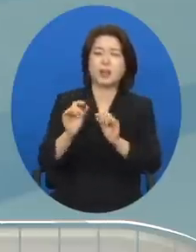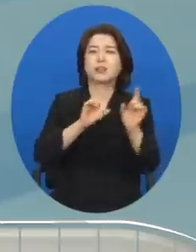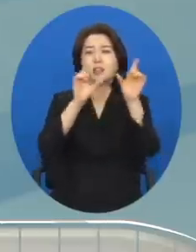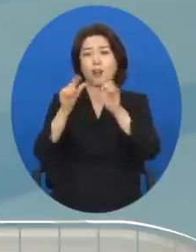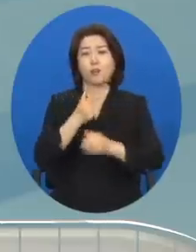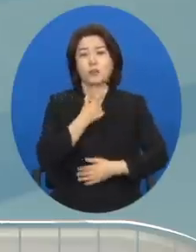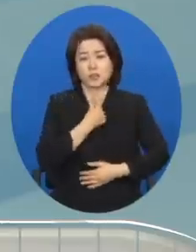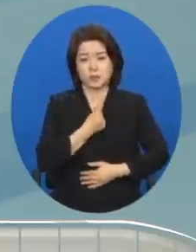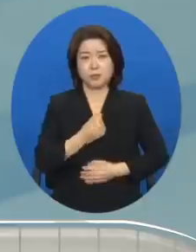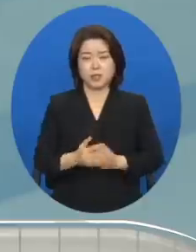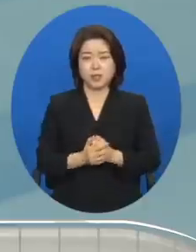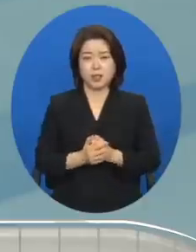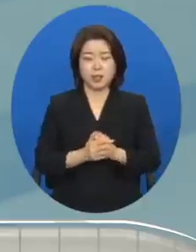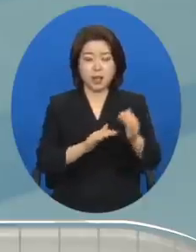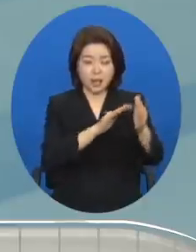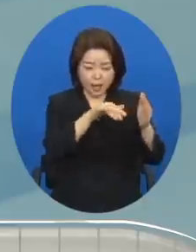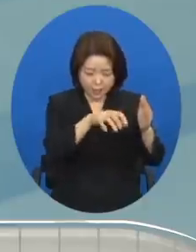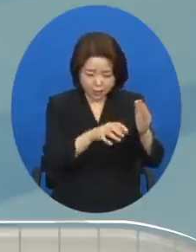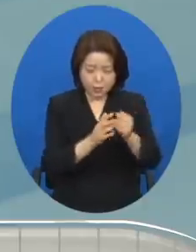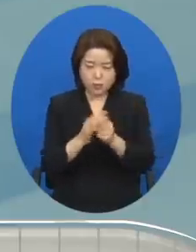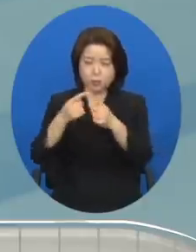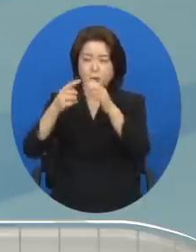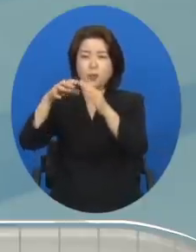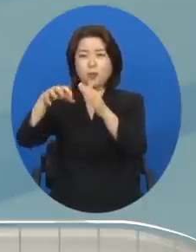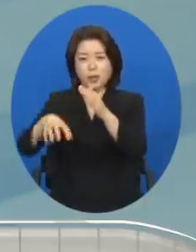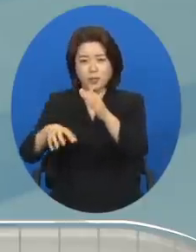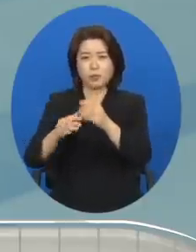싶습니다. 가정에서도 교회에서도